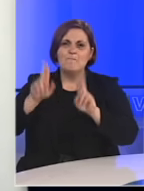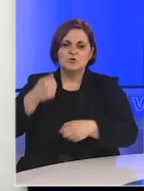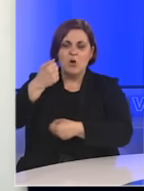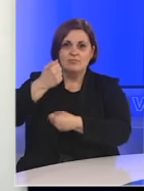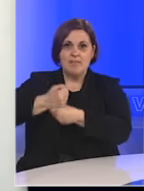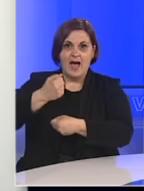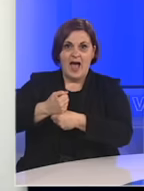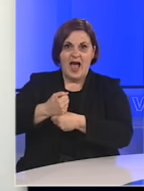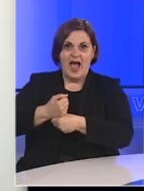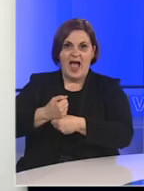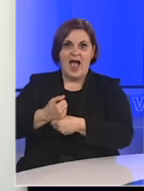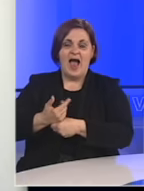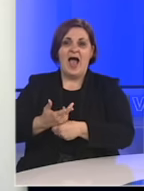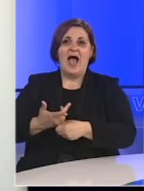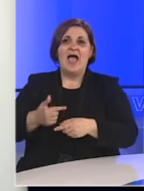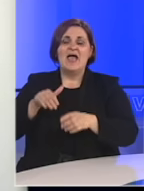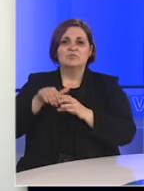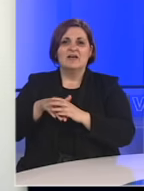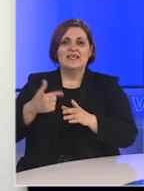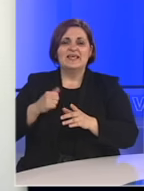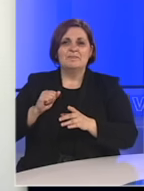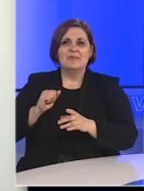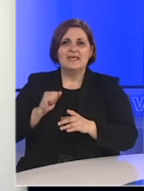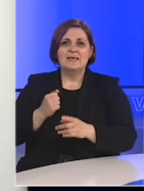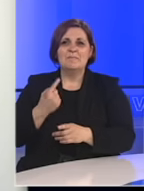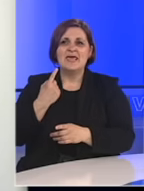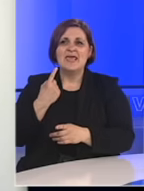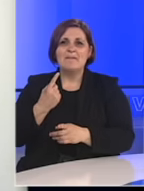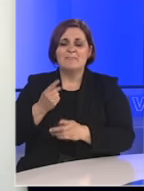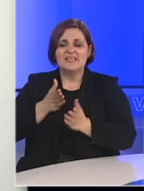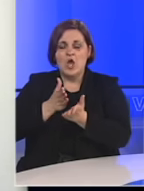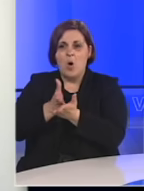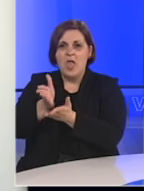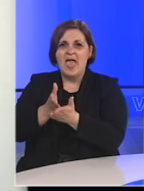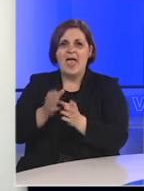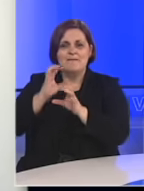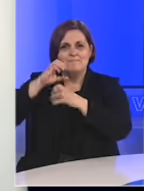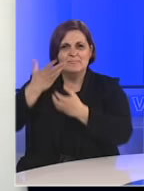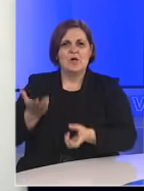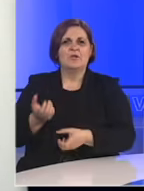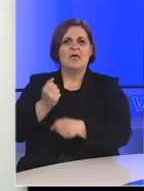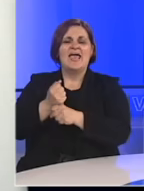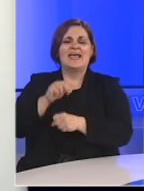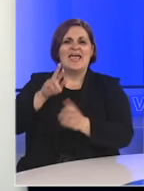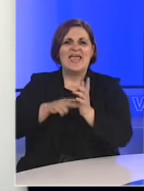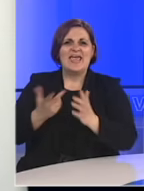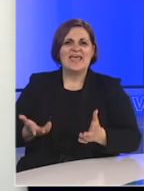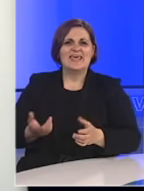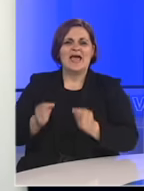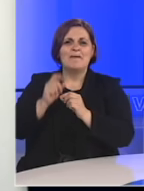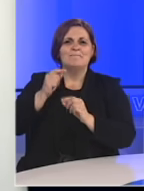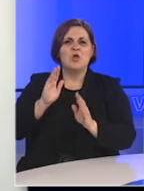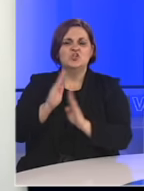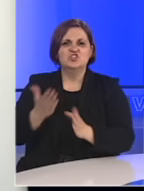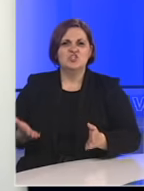da radimo, ali s obzirom da imamo i pojedinačna usmjerenja mikrobiologije, genetike,